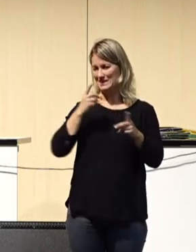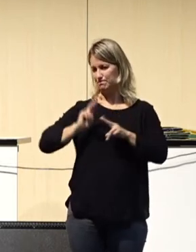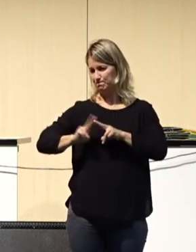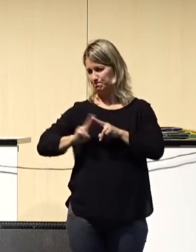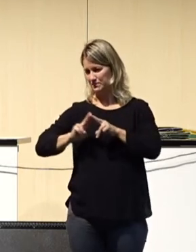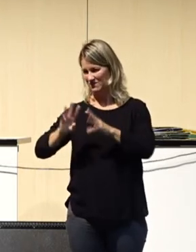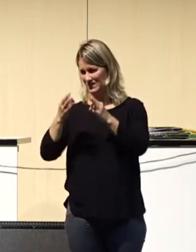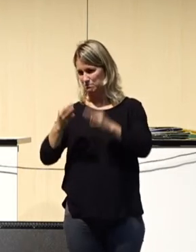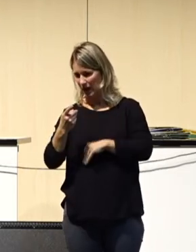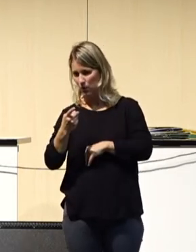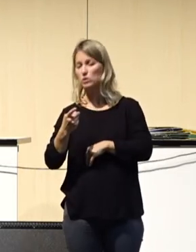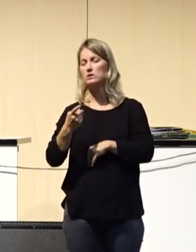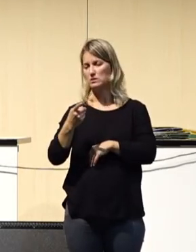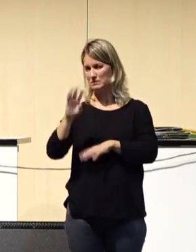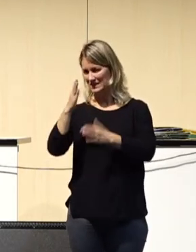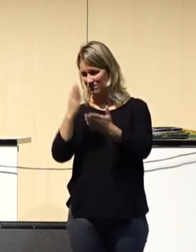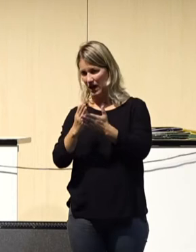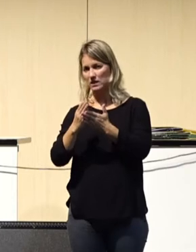notwendig sind, was die Parkplätze betrifft,